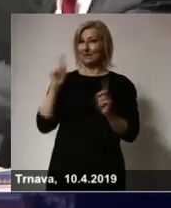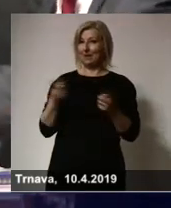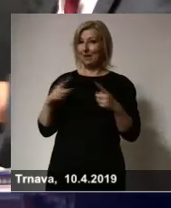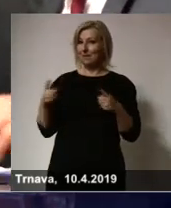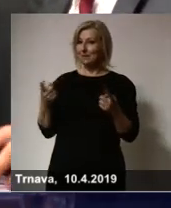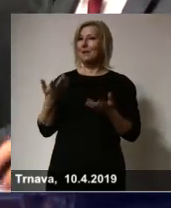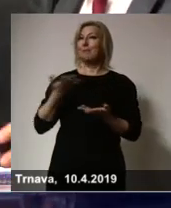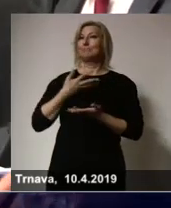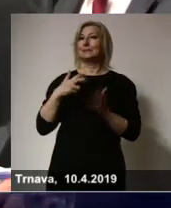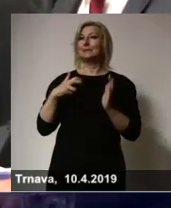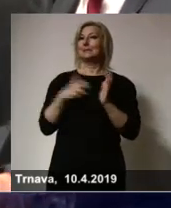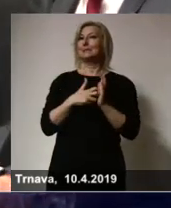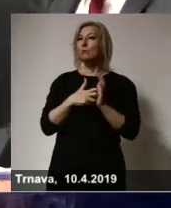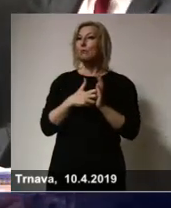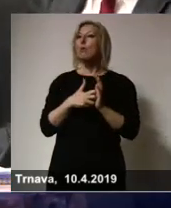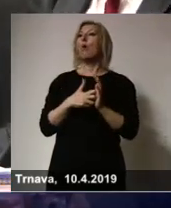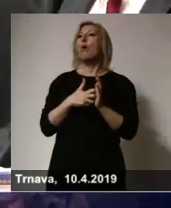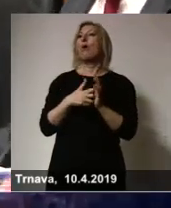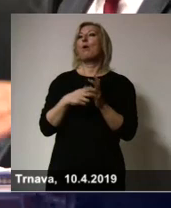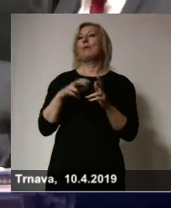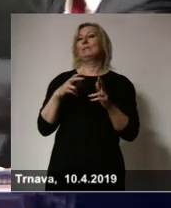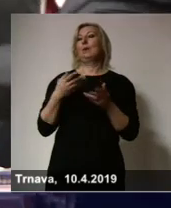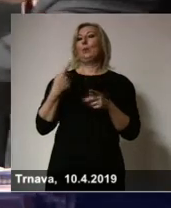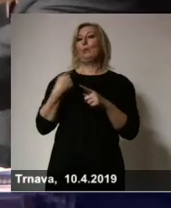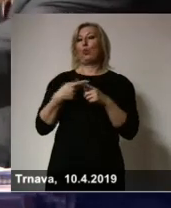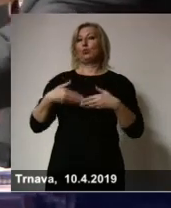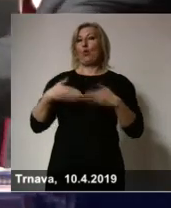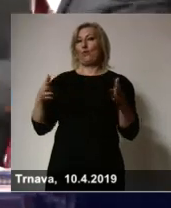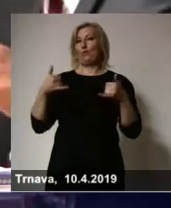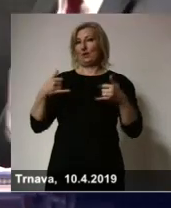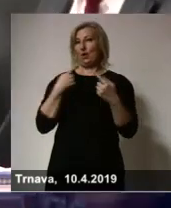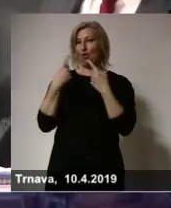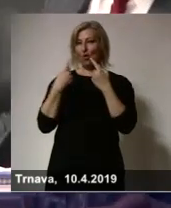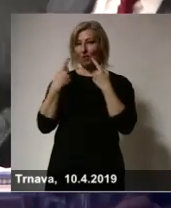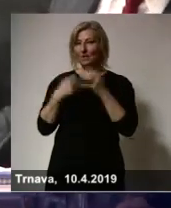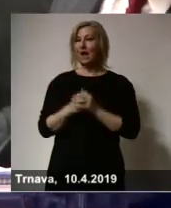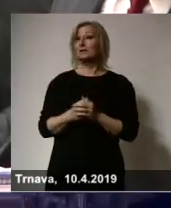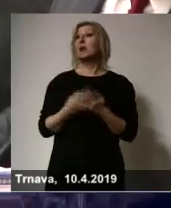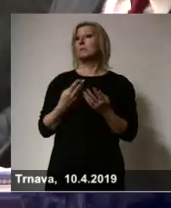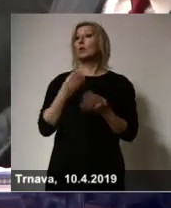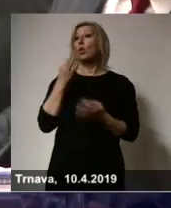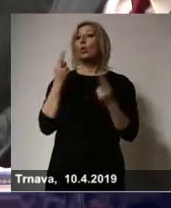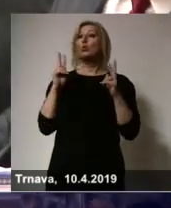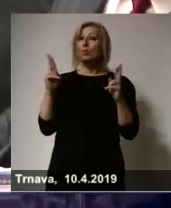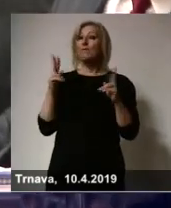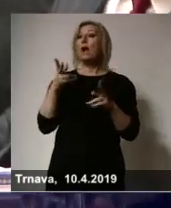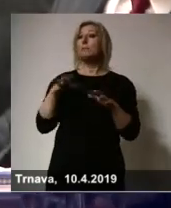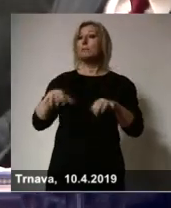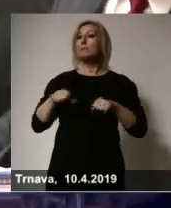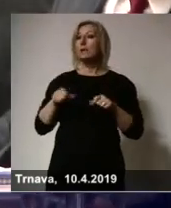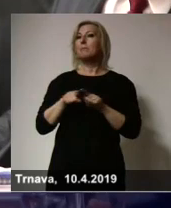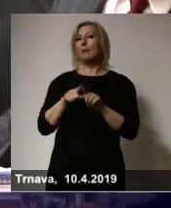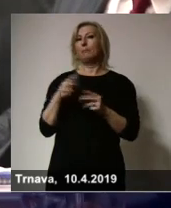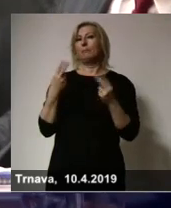nám otvorí naše rokovanie a budeme prijímať zmysluplné závery